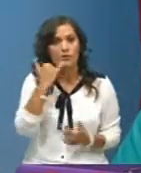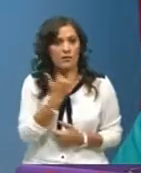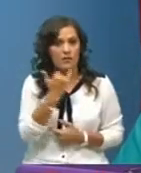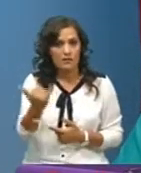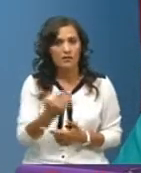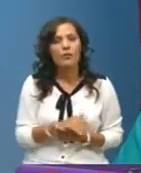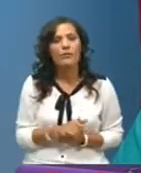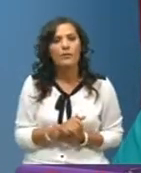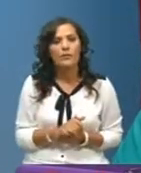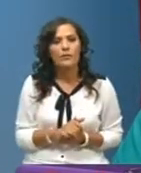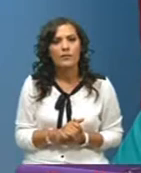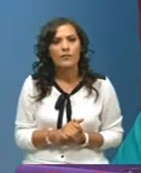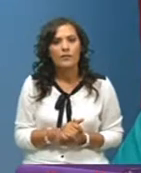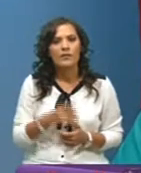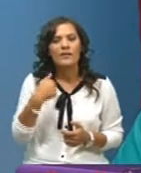Merhabalar